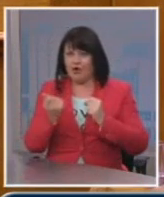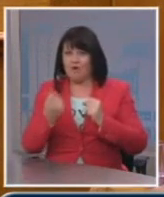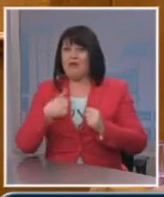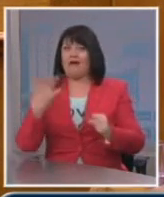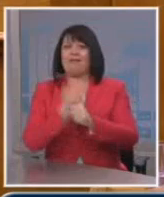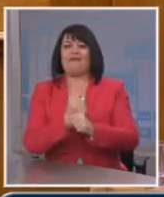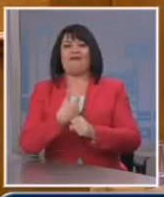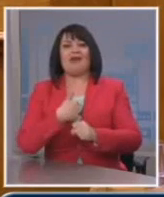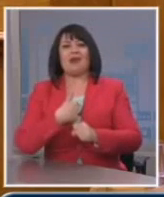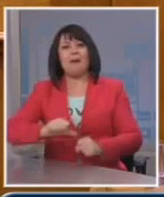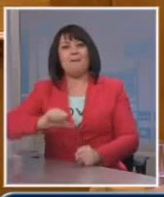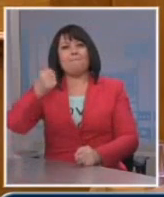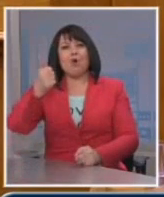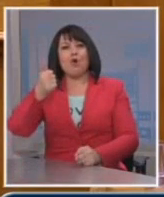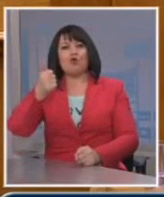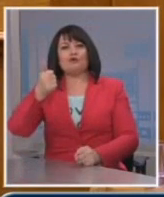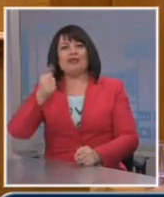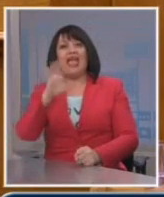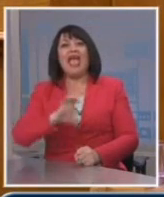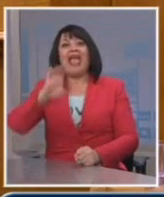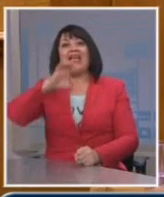η χώρα να είναι πρώτη στην απορροφητικότητα των ΕΣΠΑ.